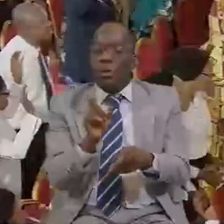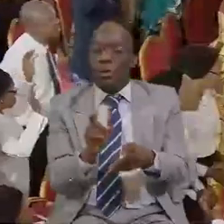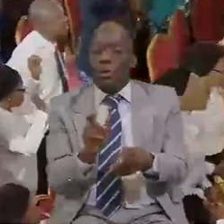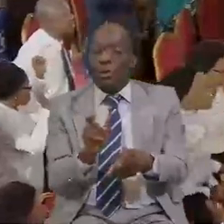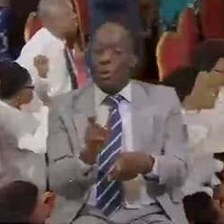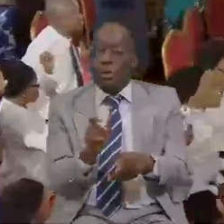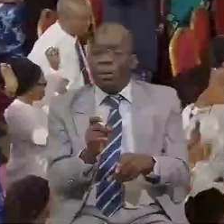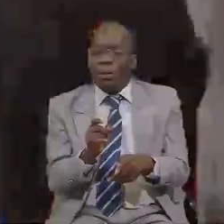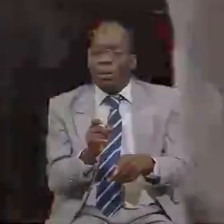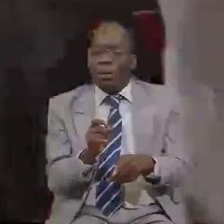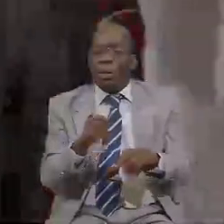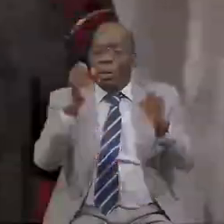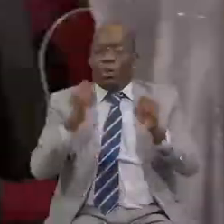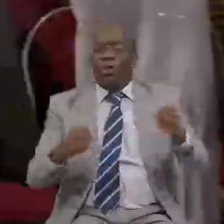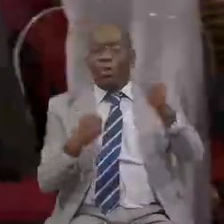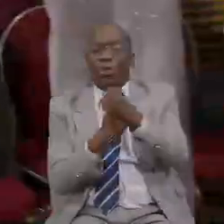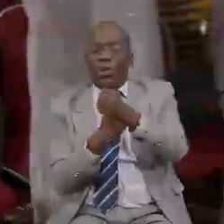Confirmation dans ta vie.